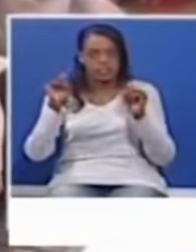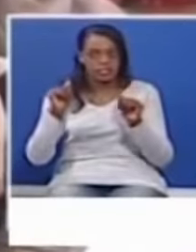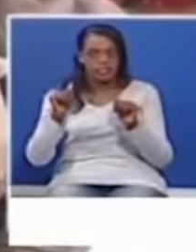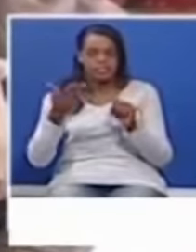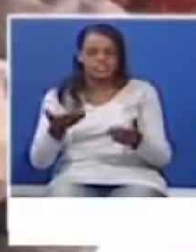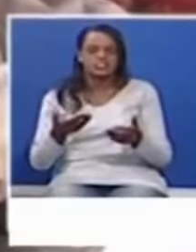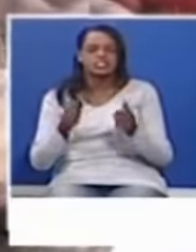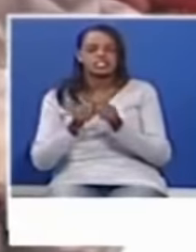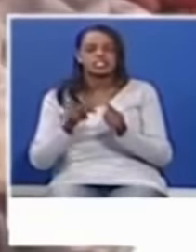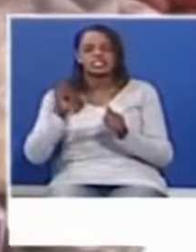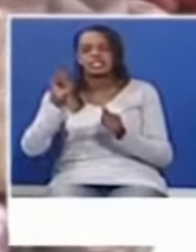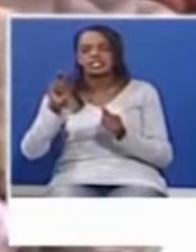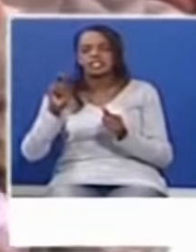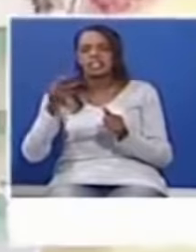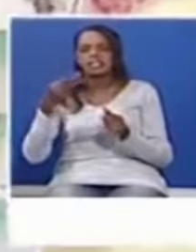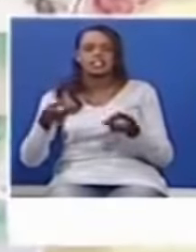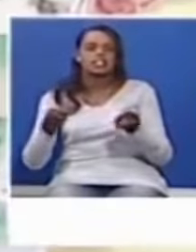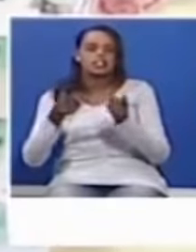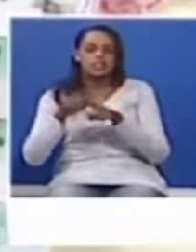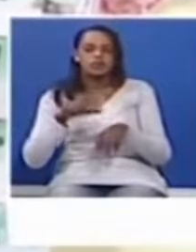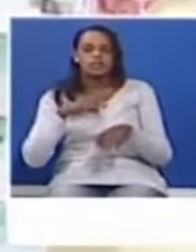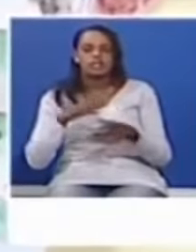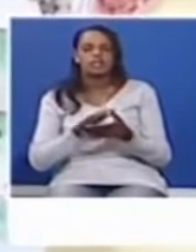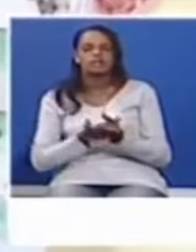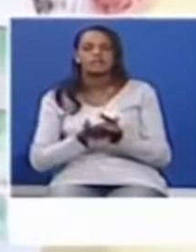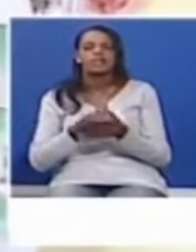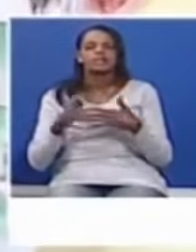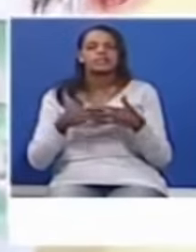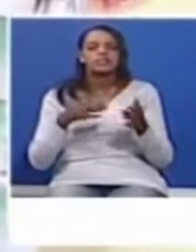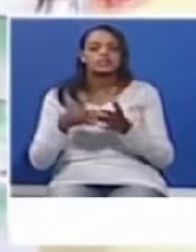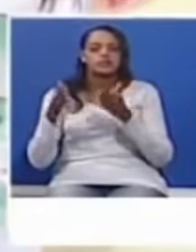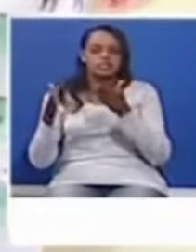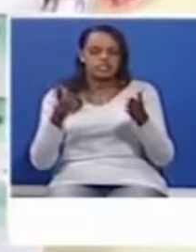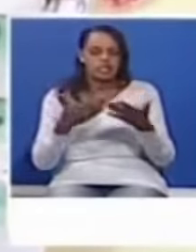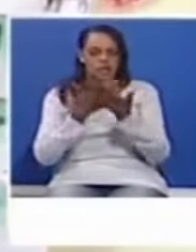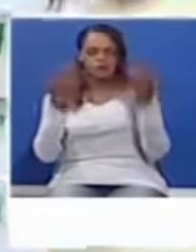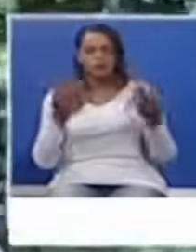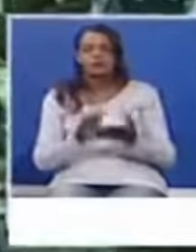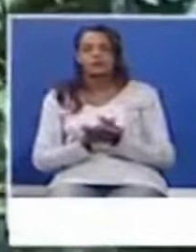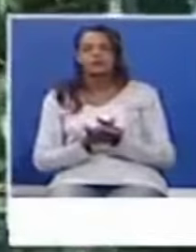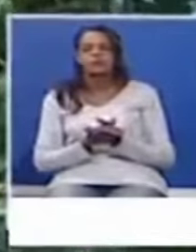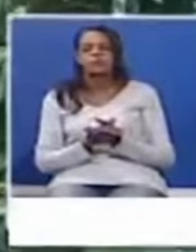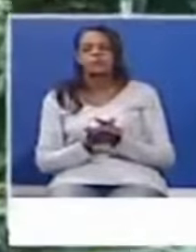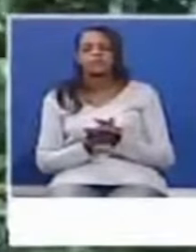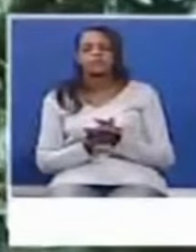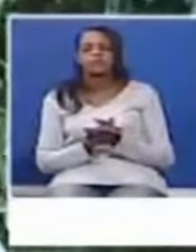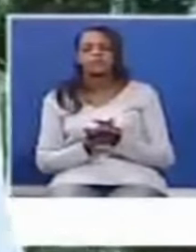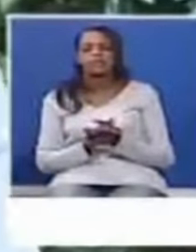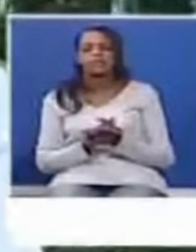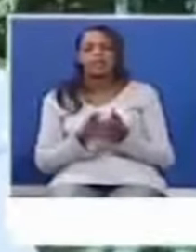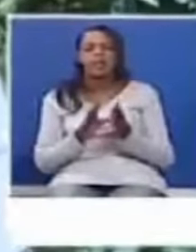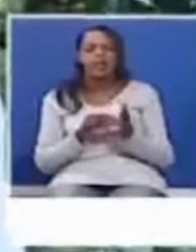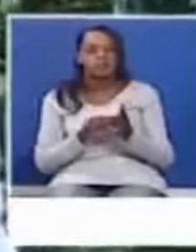ጠቒሱ ምስቲ ብኣጎር ደረጃ ዝኽበረሉ ዕለት ንምስናይ ዝተገብረ ምትዕራይ ምዃኑ ኣብሪሁም ሃገራት ዓለም